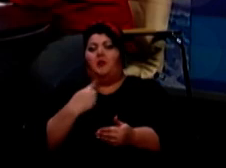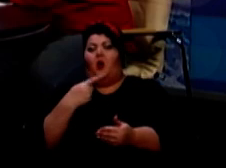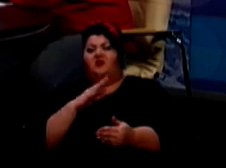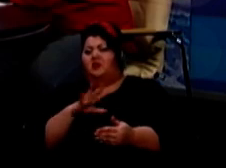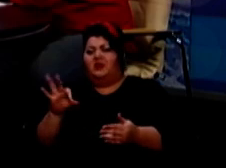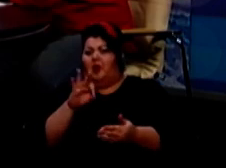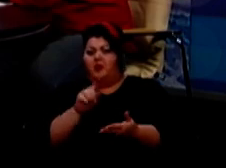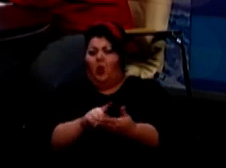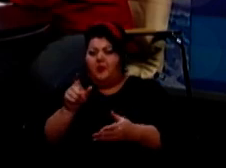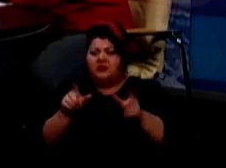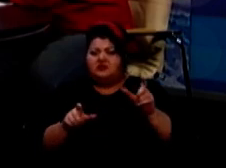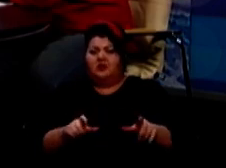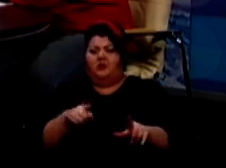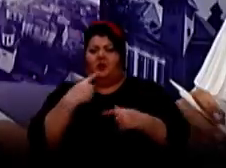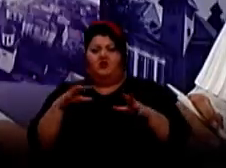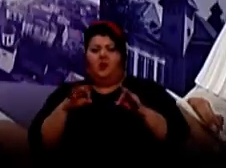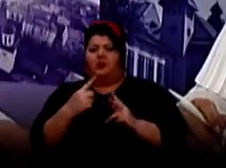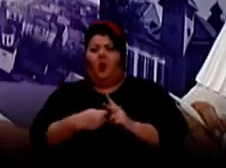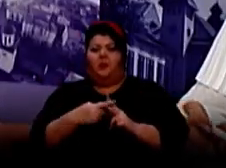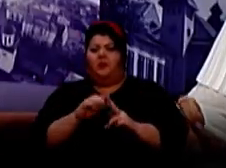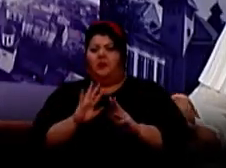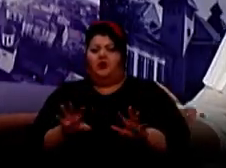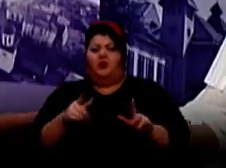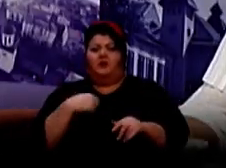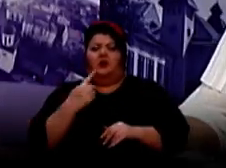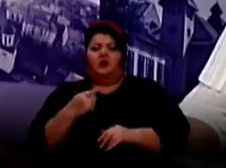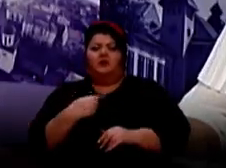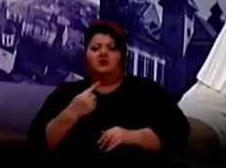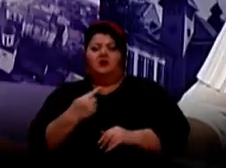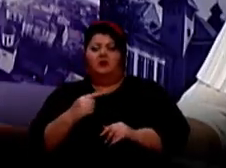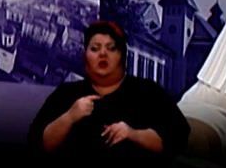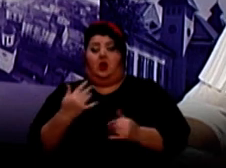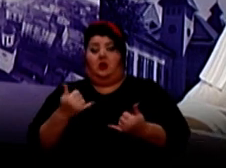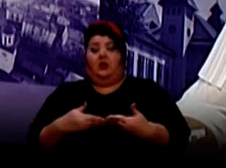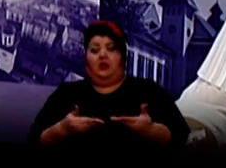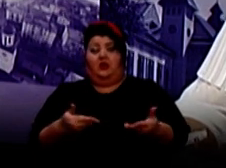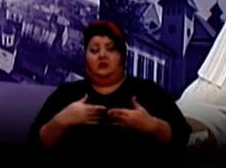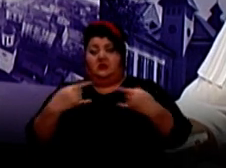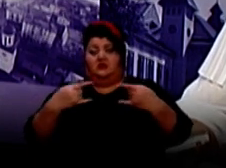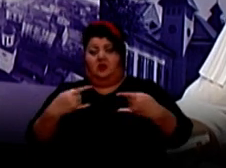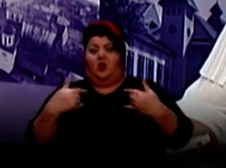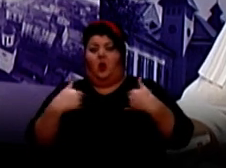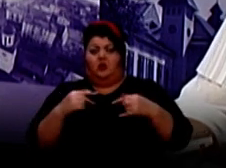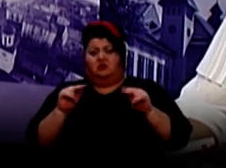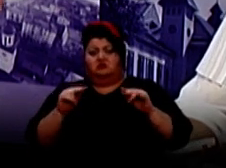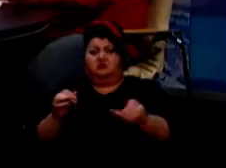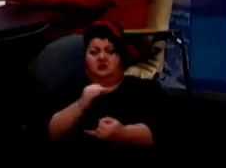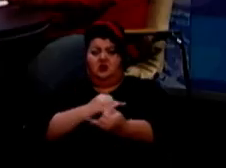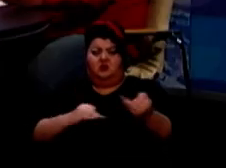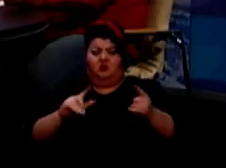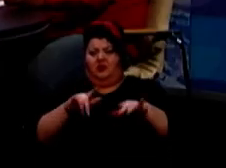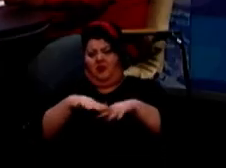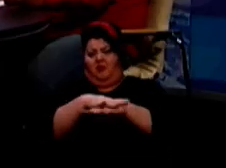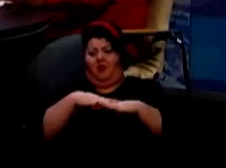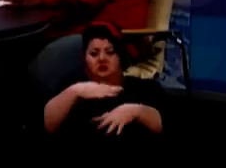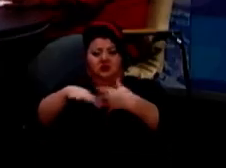Ми нічого не зробили. Я, чесно кажучи, я, ведучи на ефір, хотів би все-таки конструктивної розмови, а не базар,